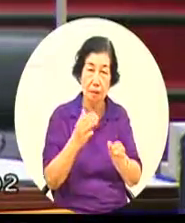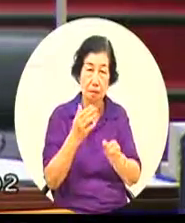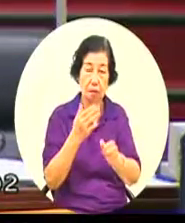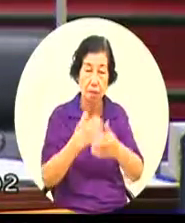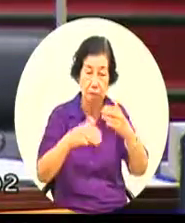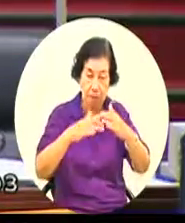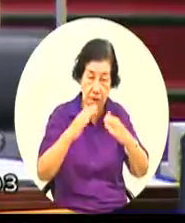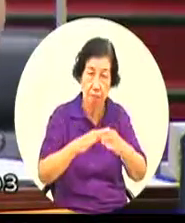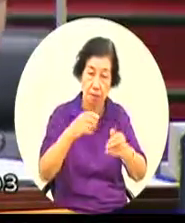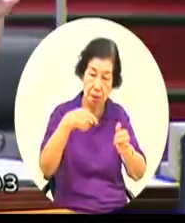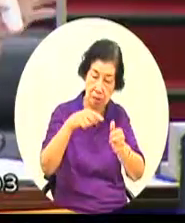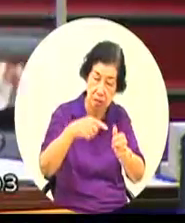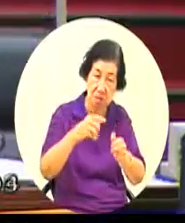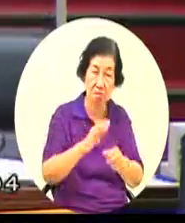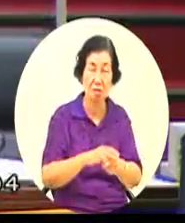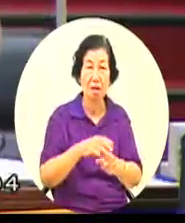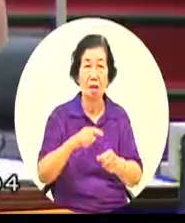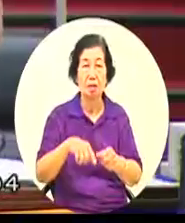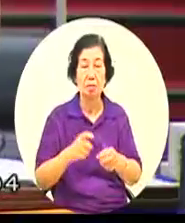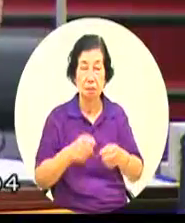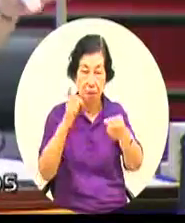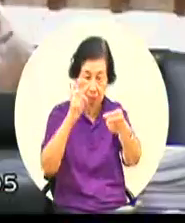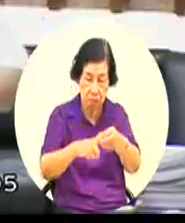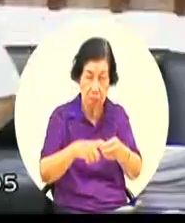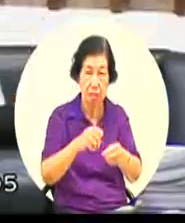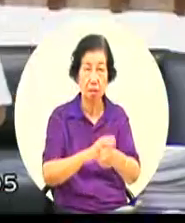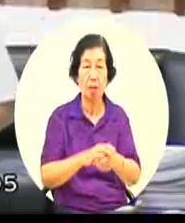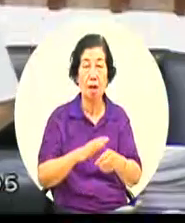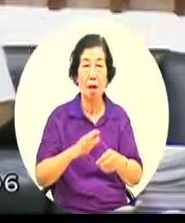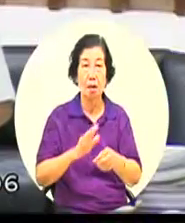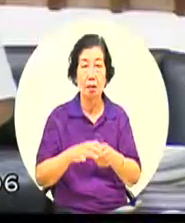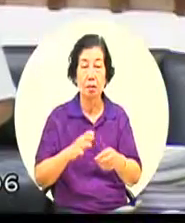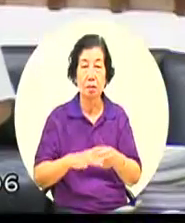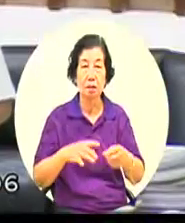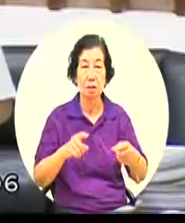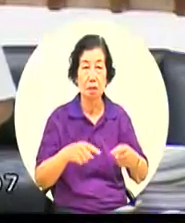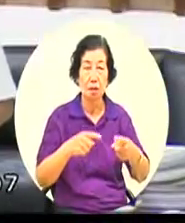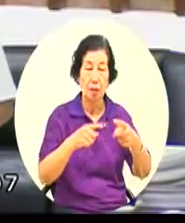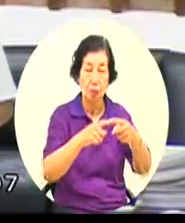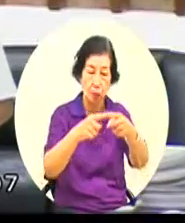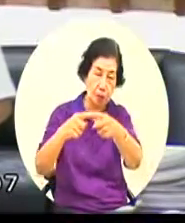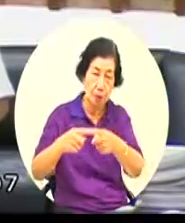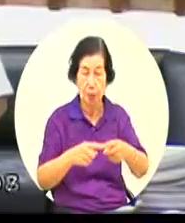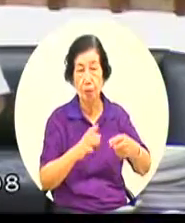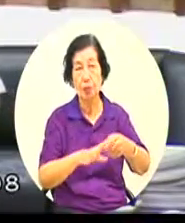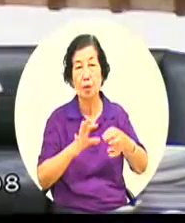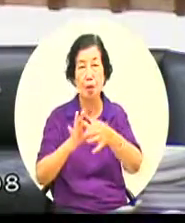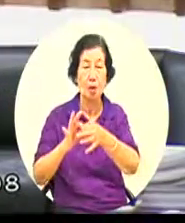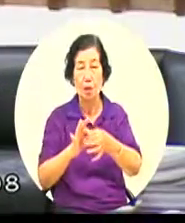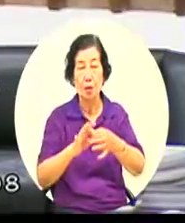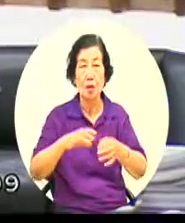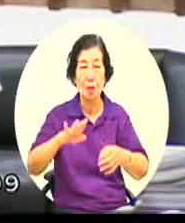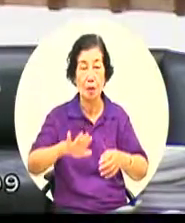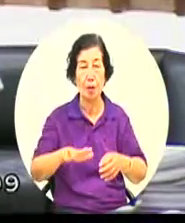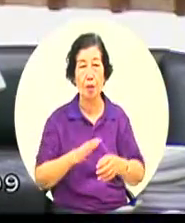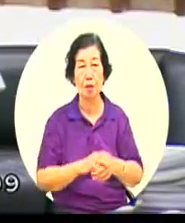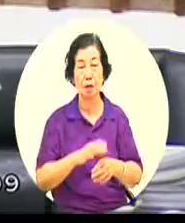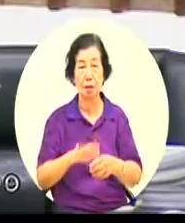的目的，包括人际关系的互动，都是教育的一部分。这个是在取代谁的功能？取代补习班的功